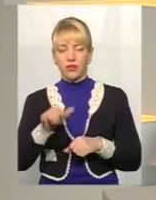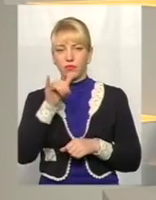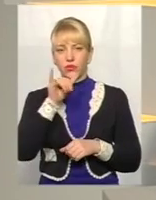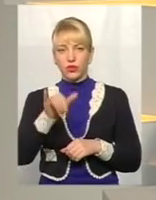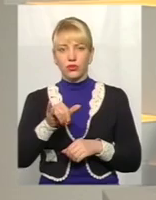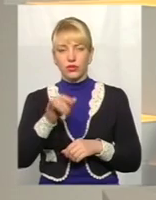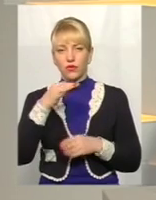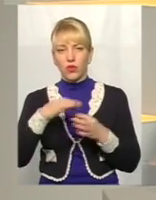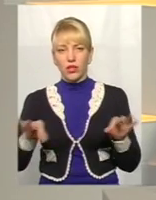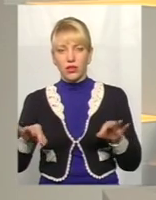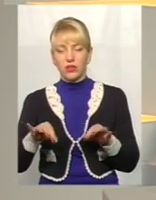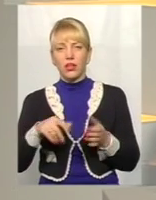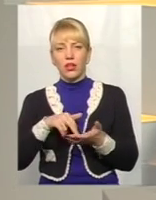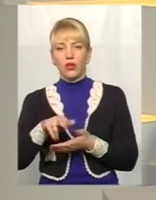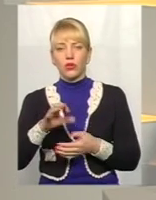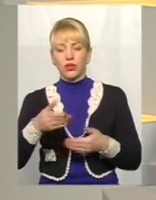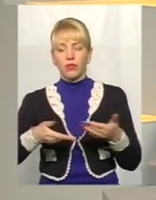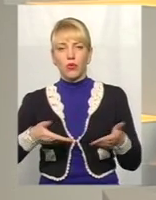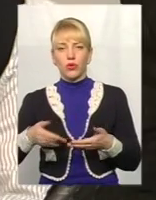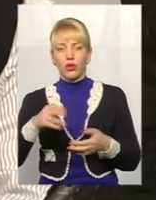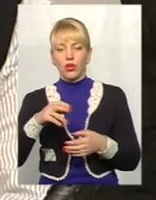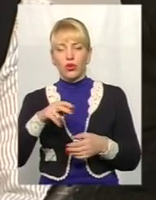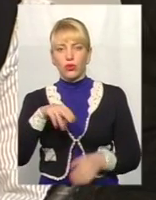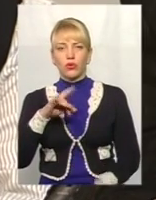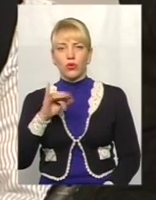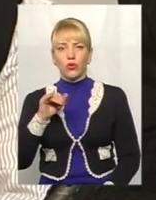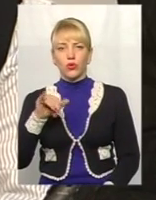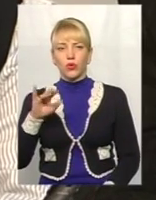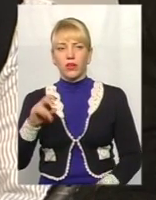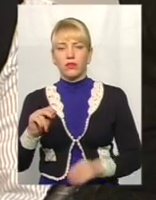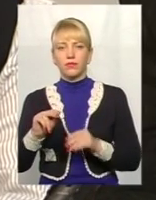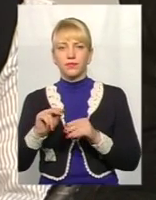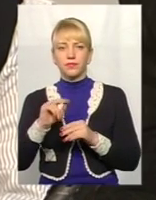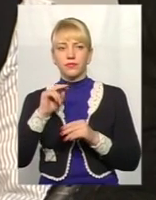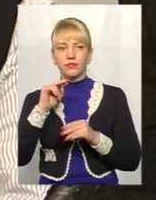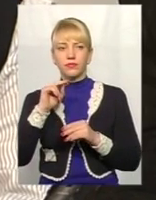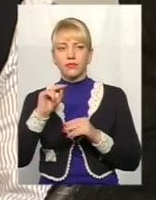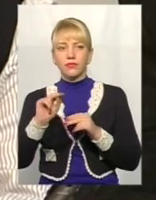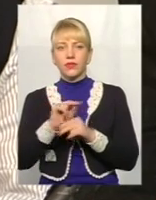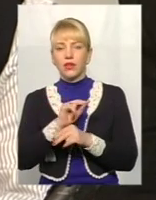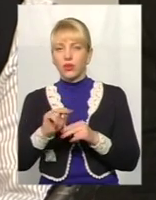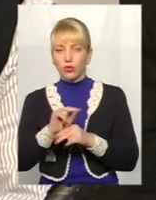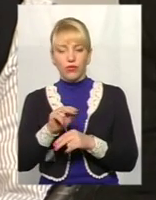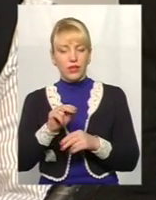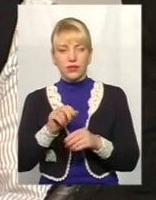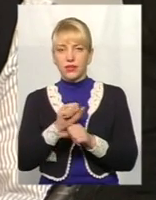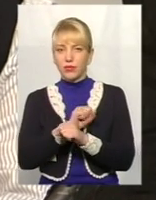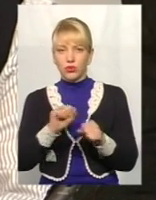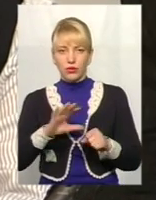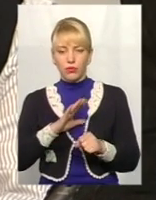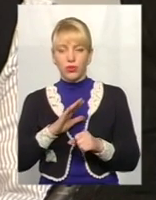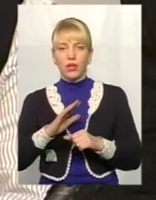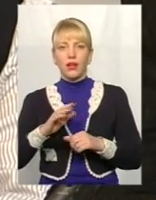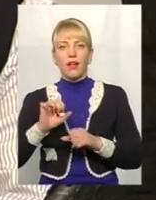дозволяли ходити по тротуарах, їм не дозволяли лікувати адвокатську іншу практику, лише